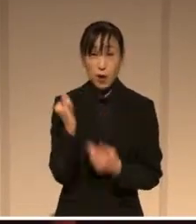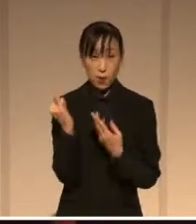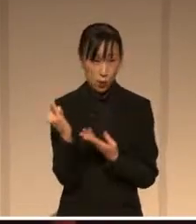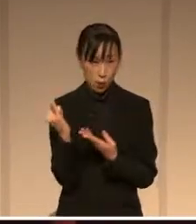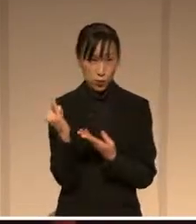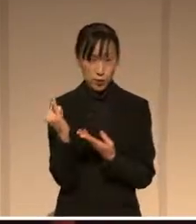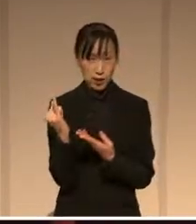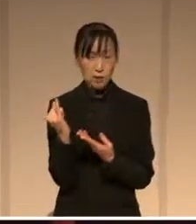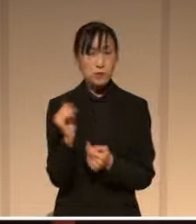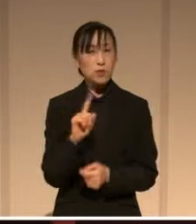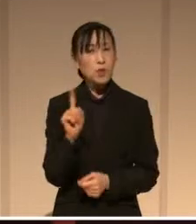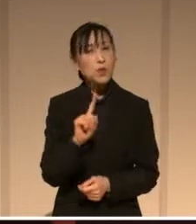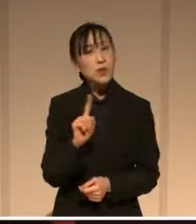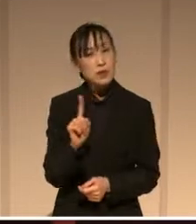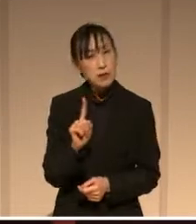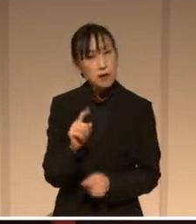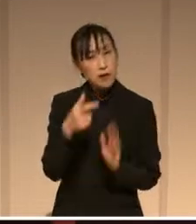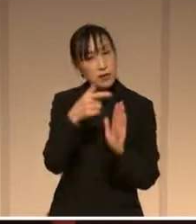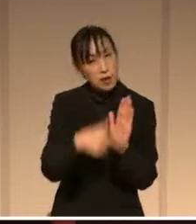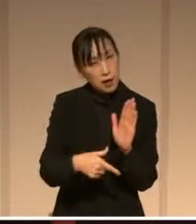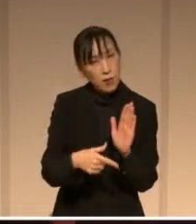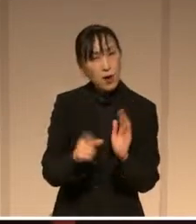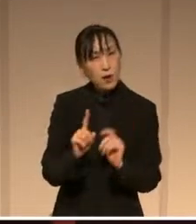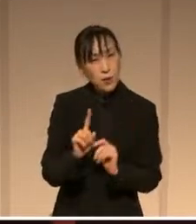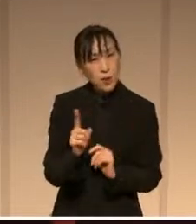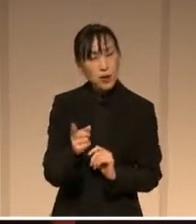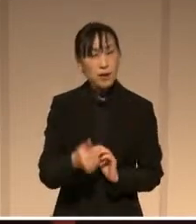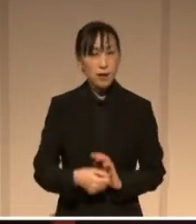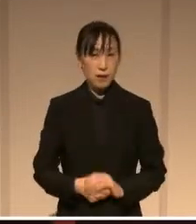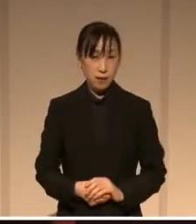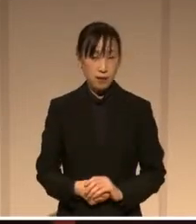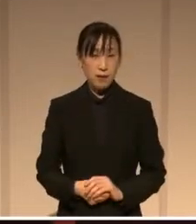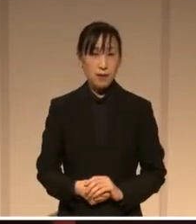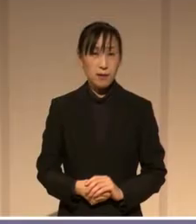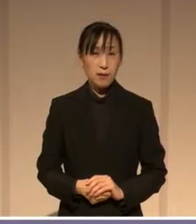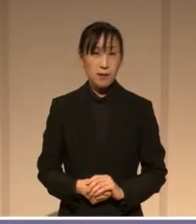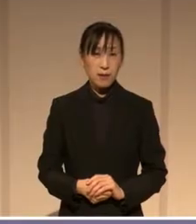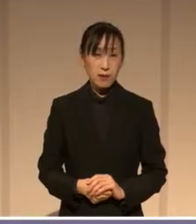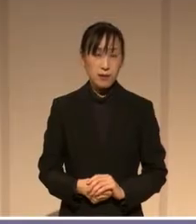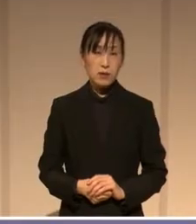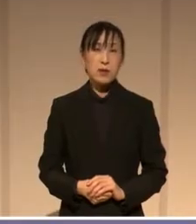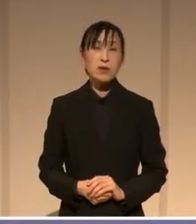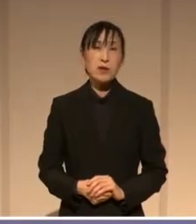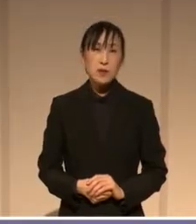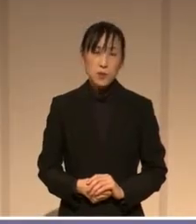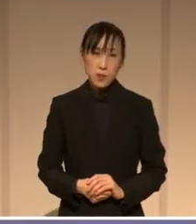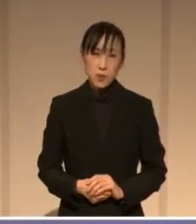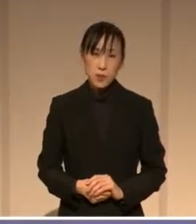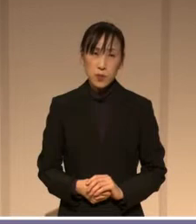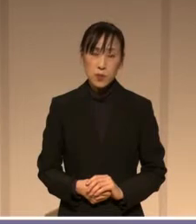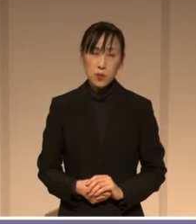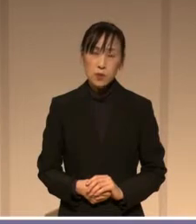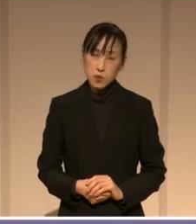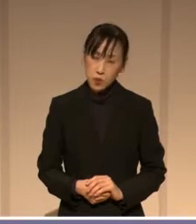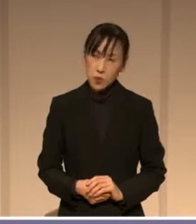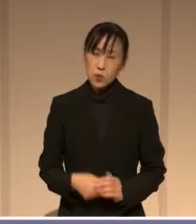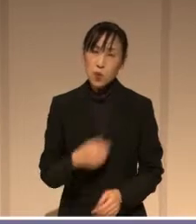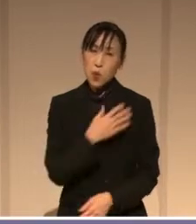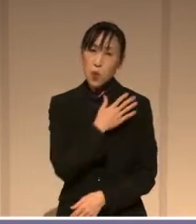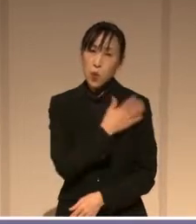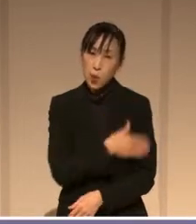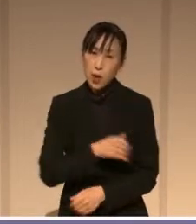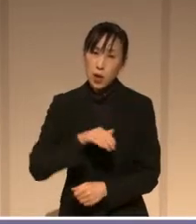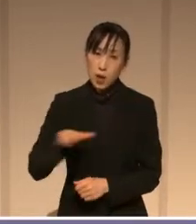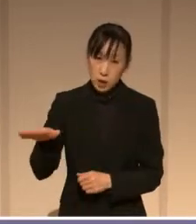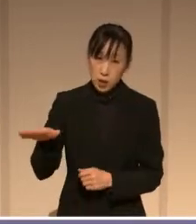テーマだったり役所っていうの私はいいやあのすごく片翼の小さな飛行機って